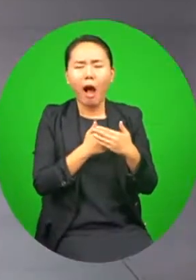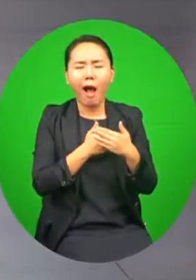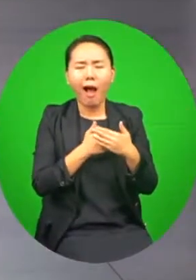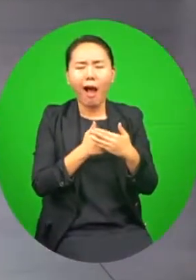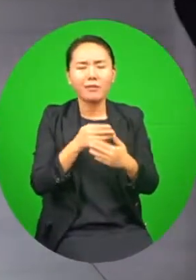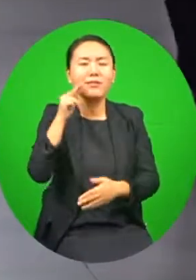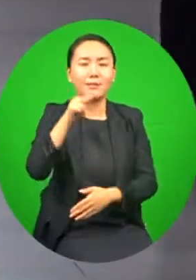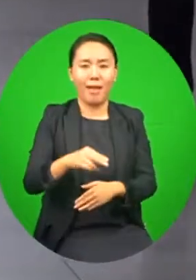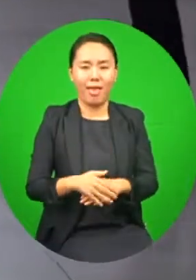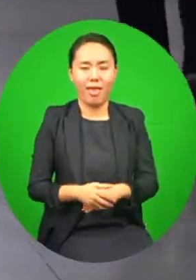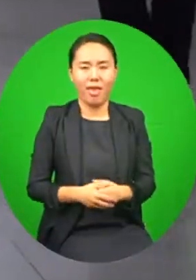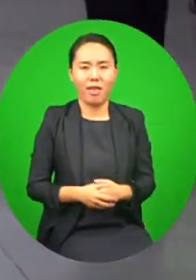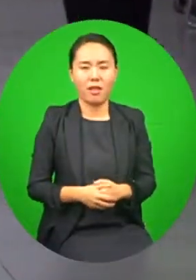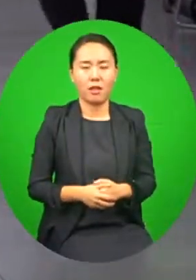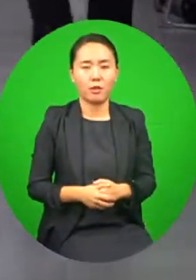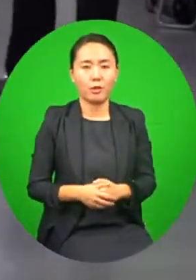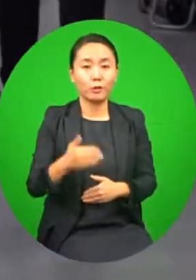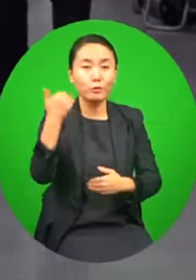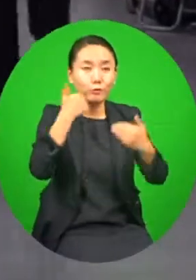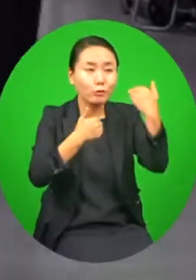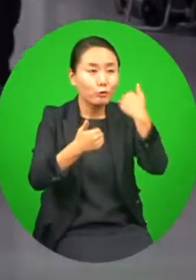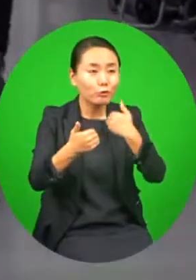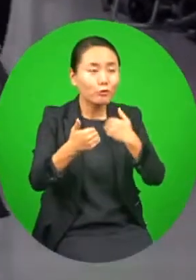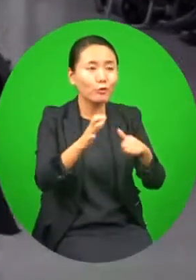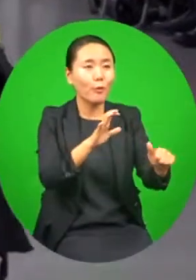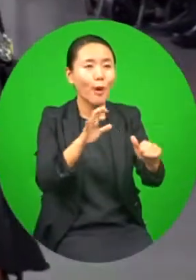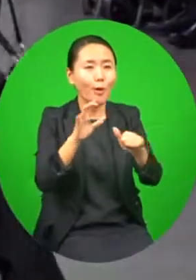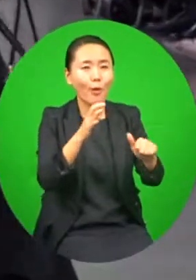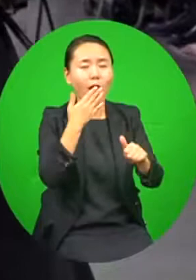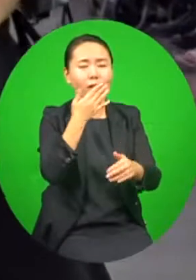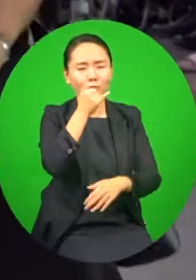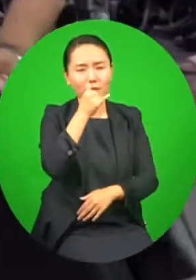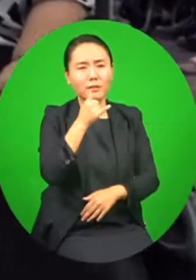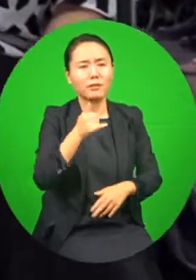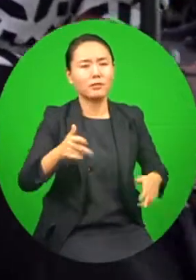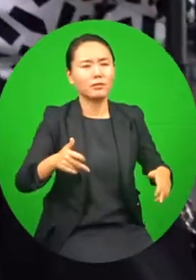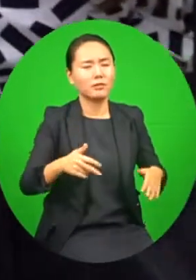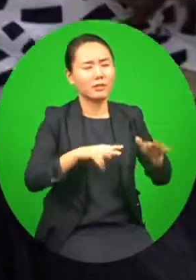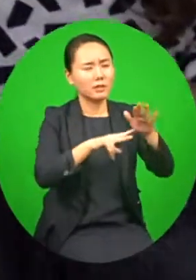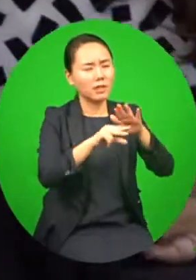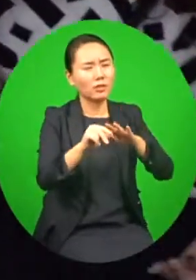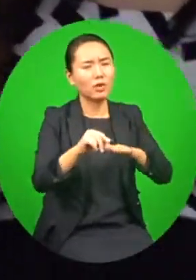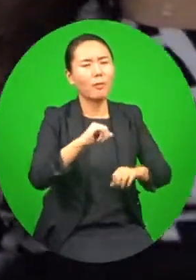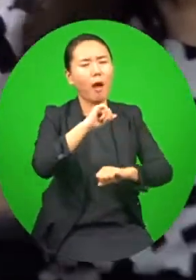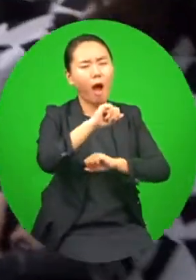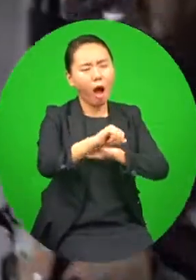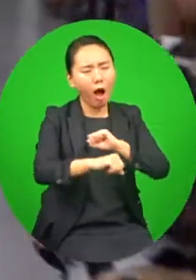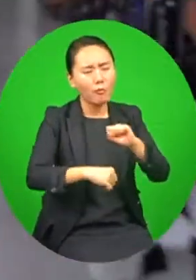누구나 이용하는 지하철도 마음 편히 탈 수가 없습니다.